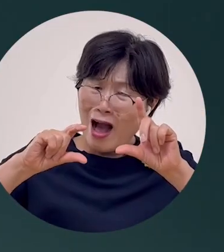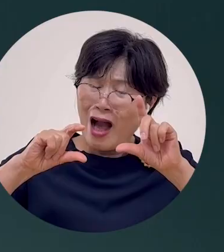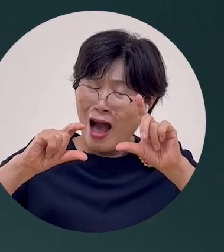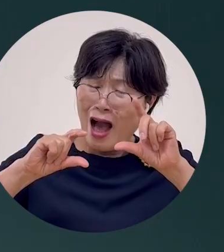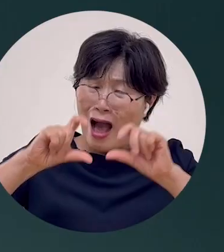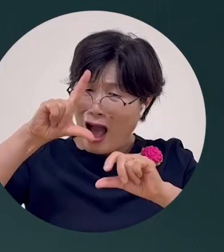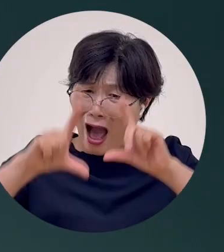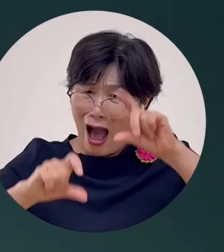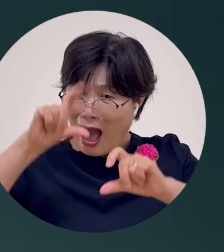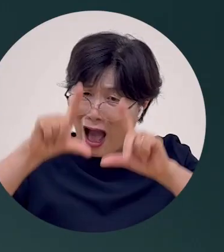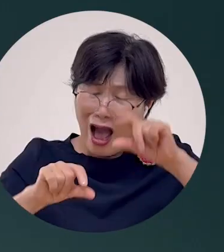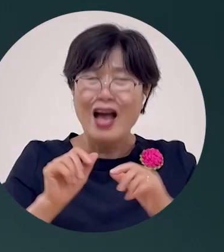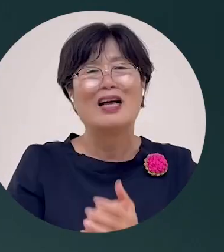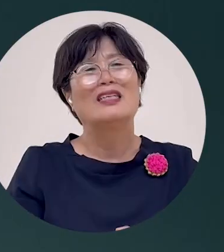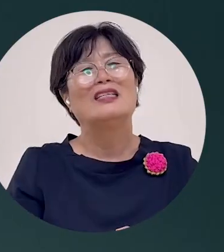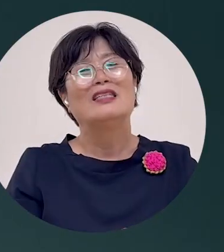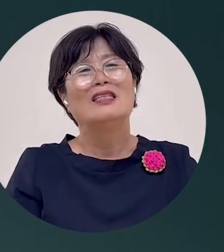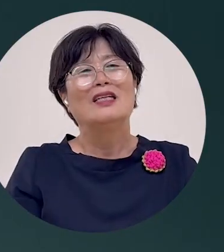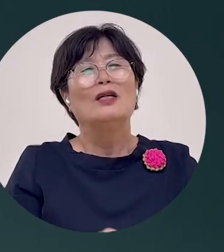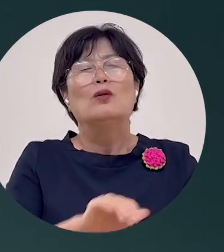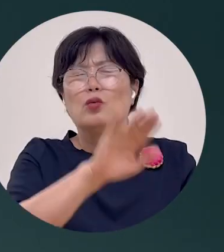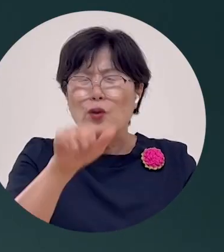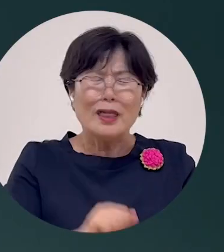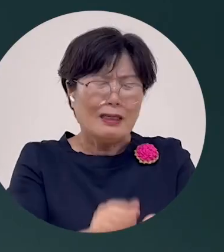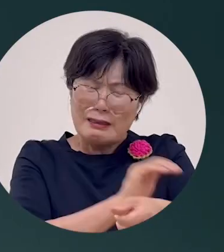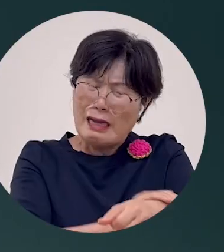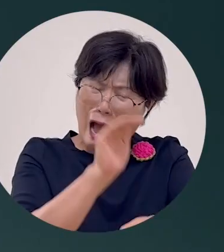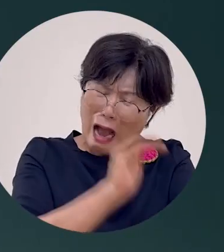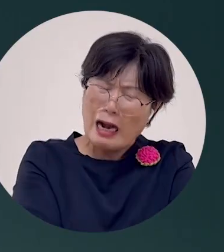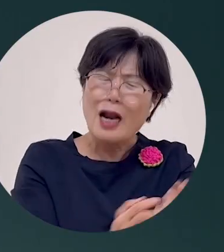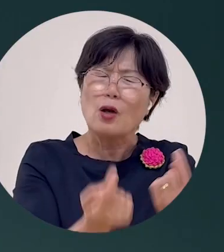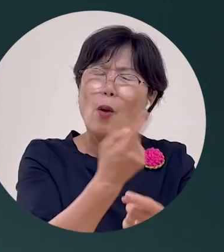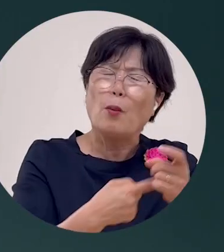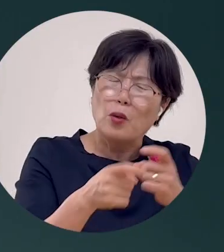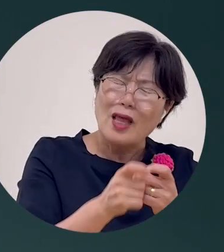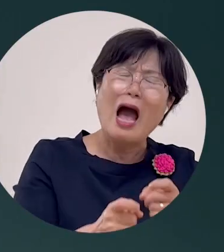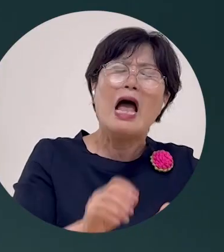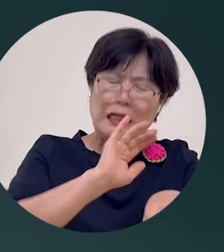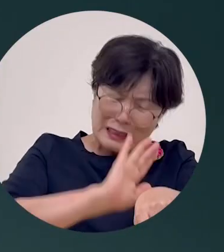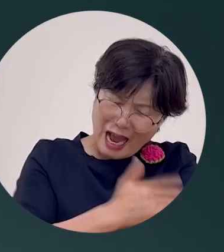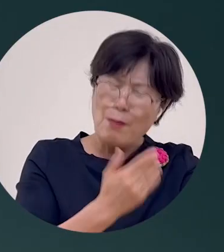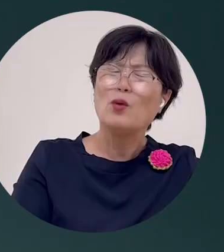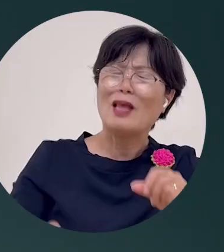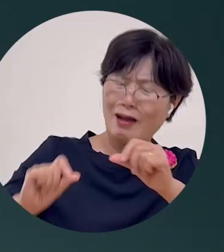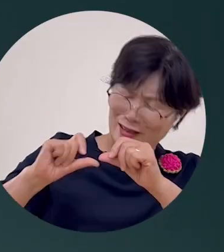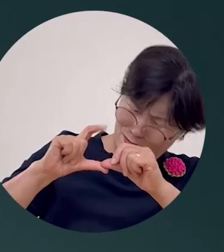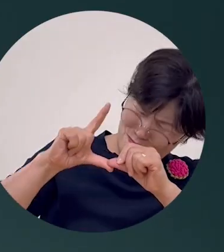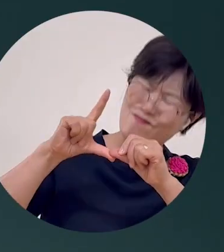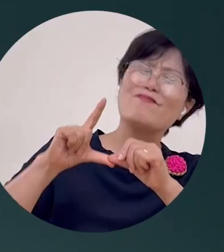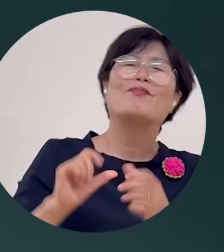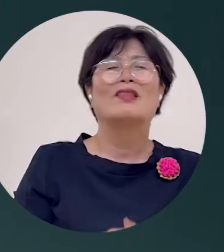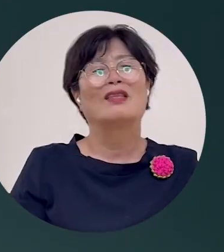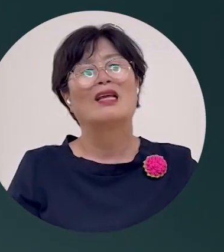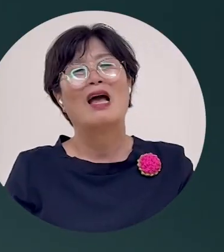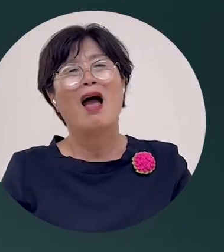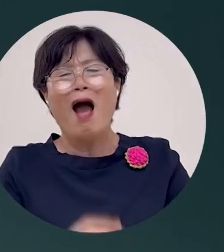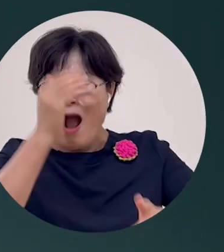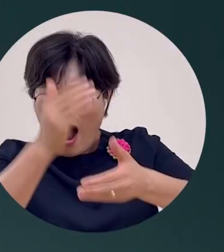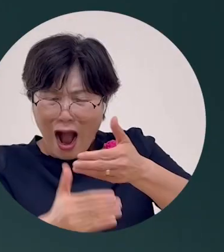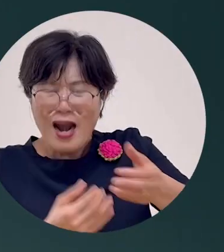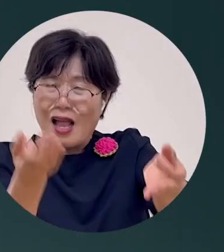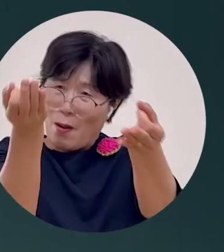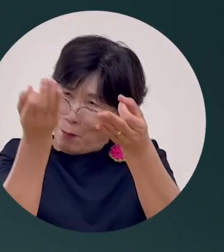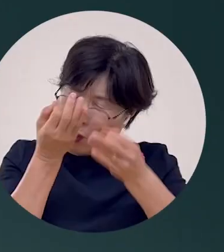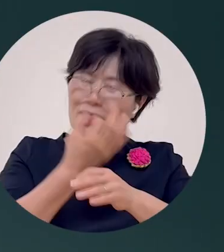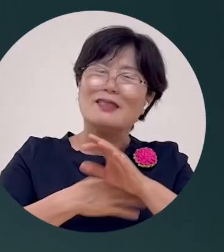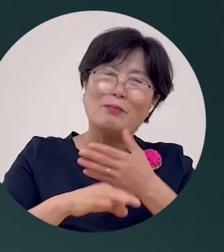것보다 잘못하는 것이 훨씬 더 많습니다. 자, 당연히 하나님이 지켜보시면